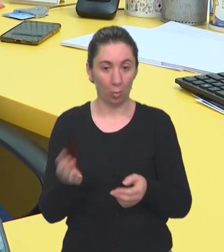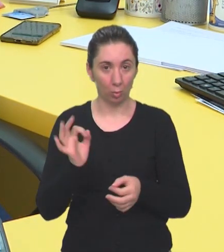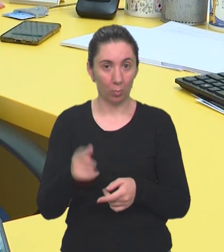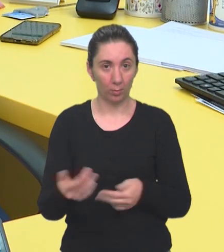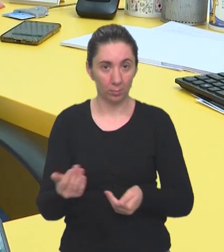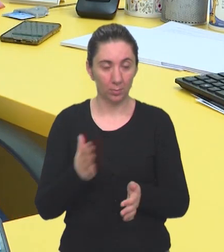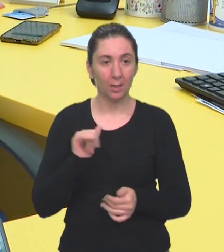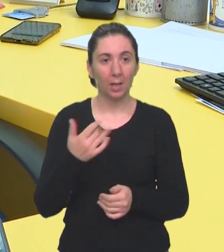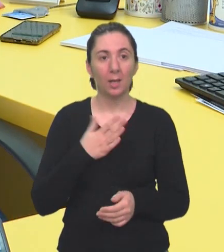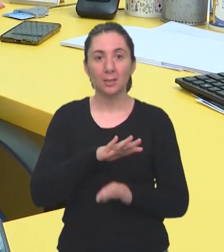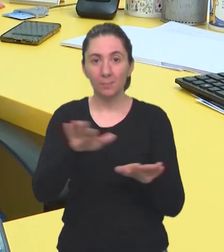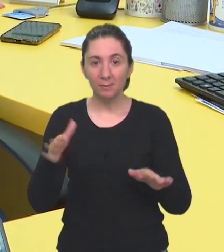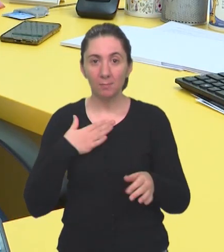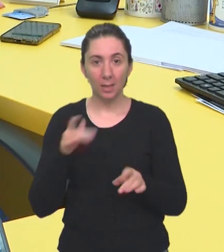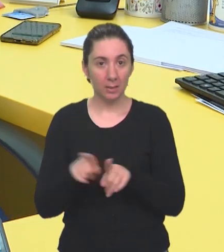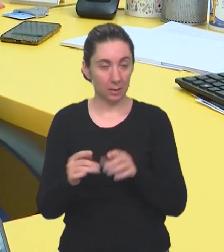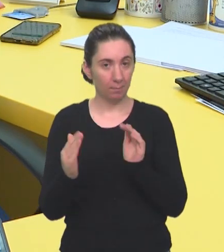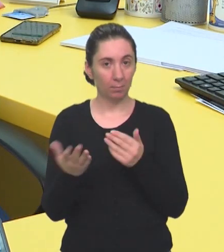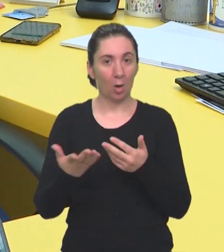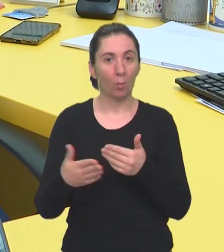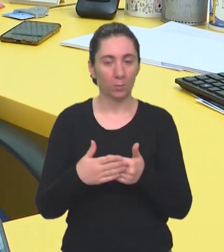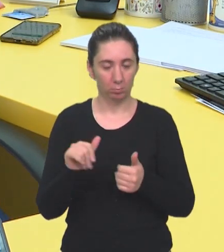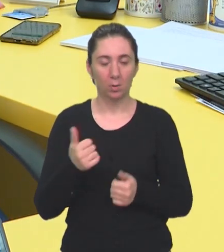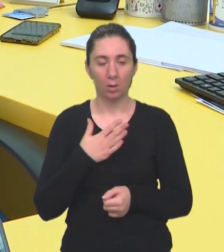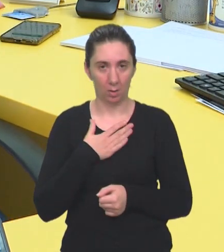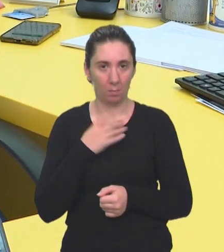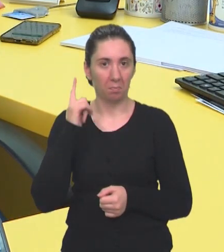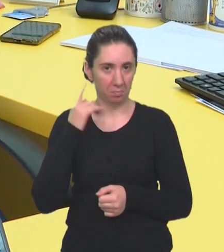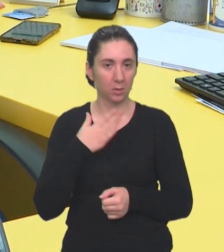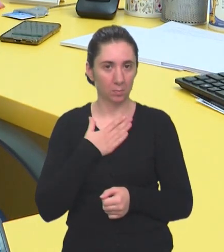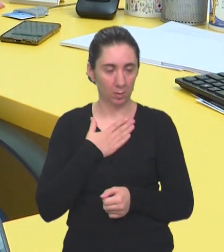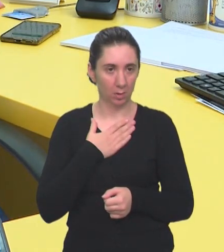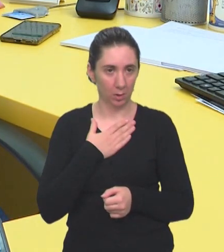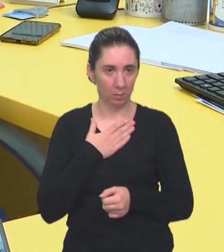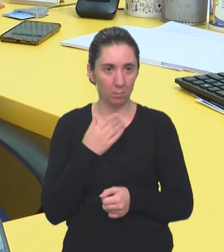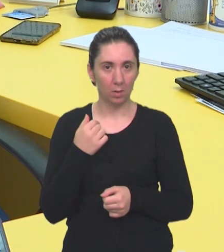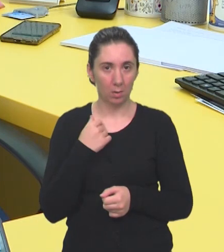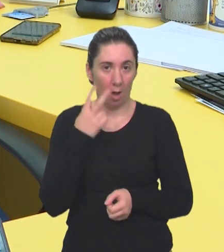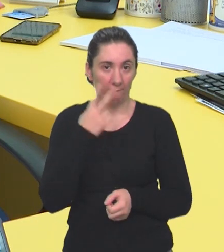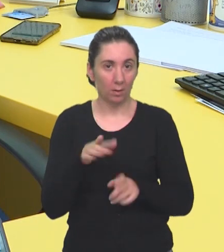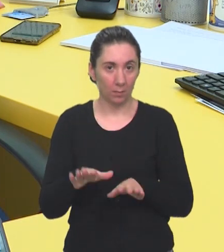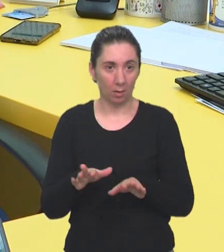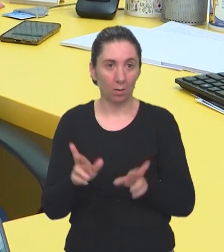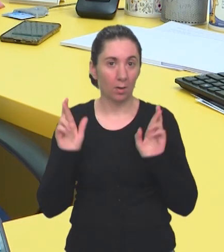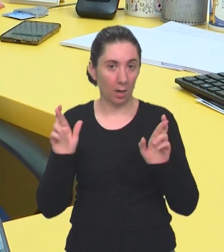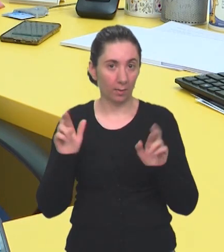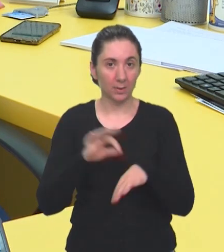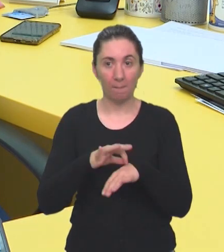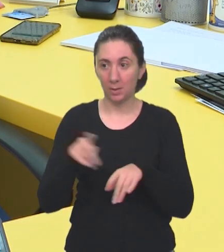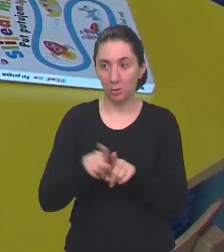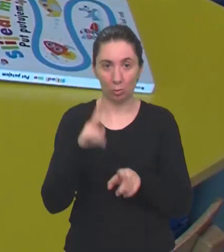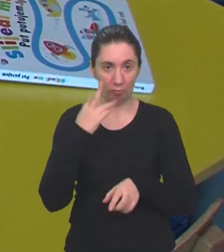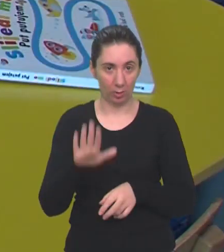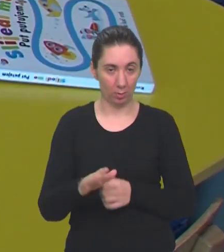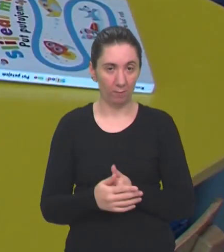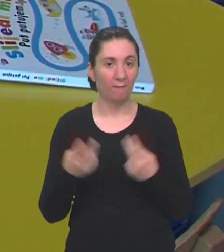Uh-huh. Jel imate isti pristup prema svima? Pa imam. Uh-huh. Imam. Mislim da imam i ja ga kao takvog vidim. Nadam se da i pacijenti to tako